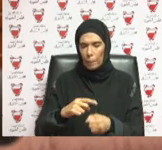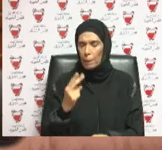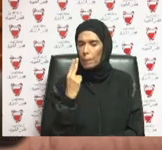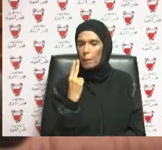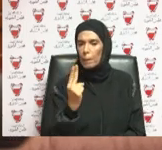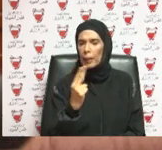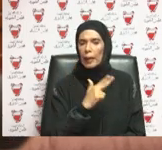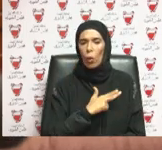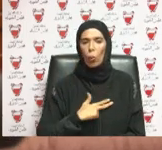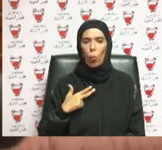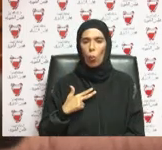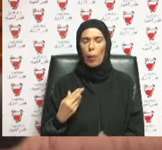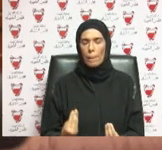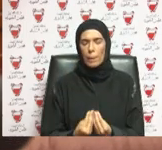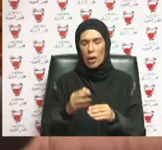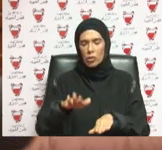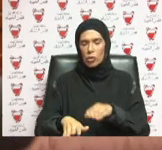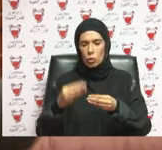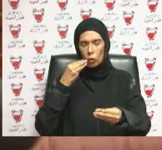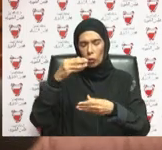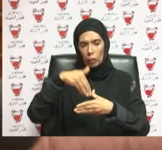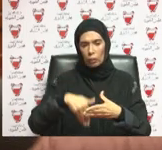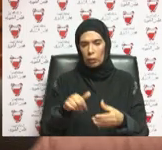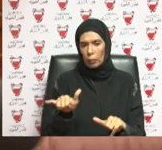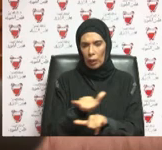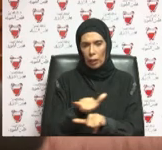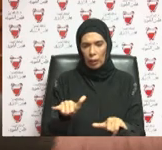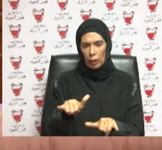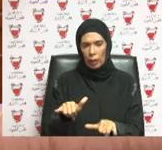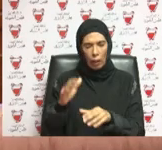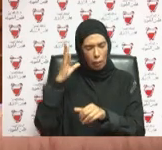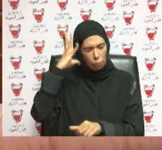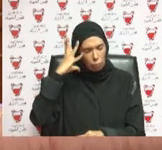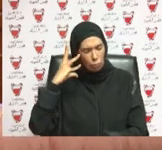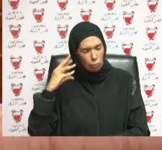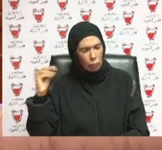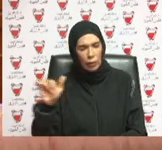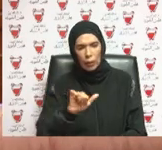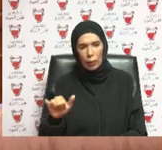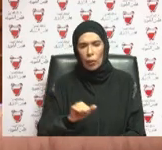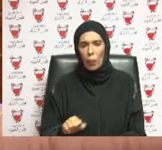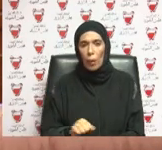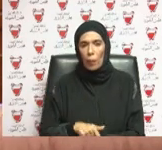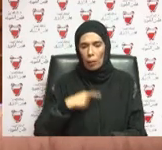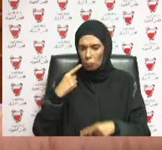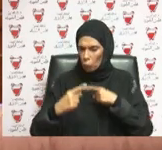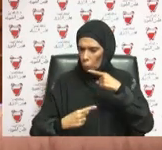السلطتين، ولا نستطيع أن ننسى تقديمه الدروس